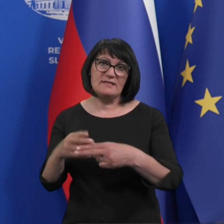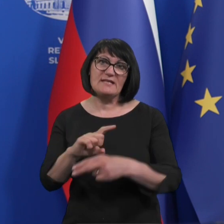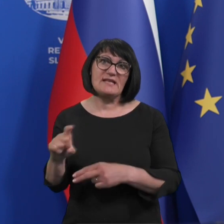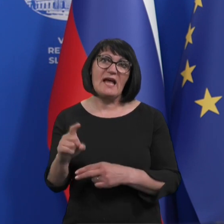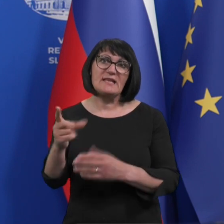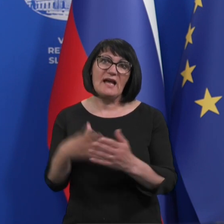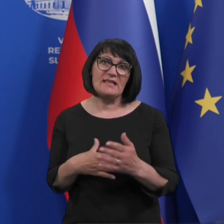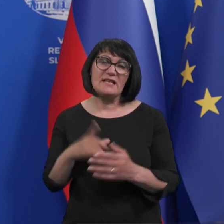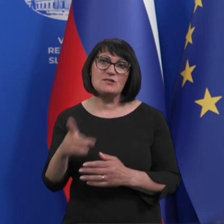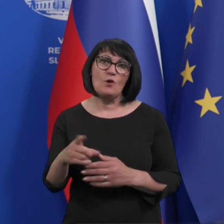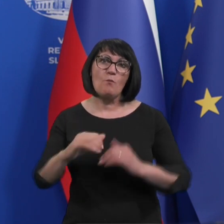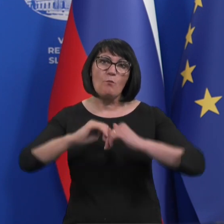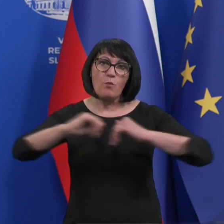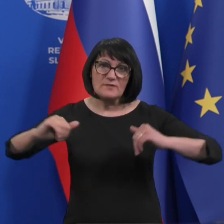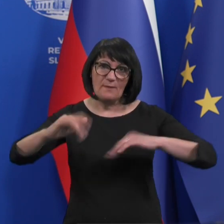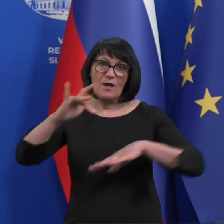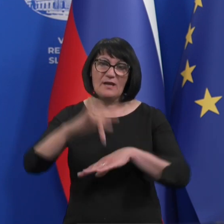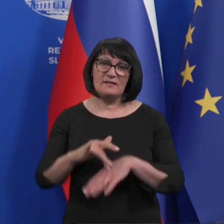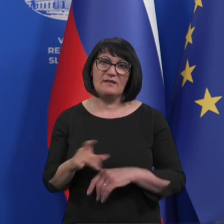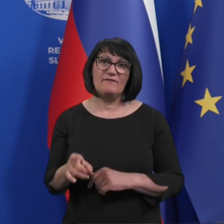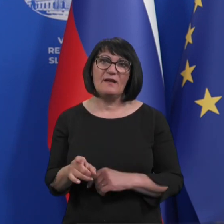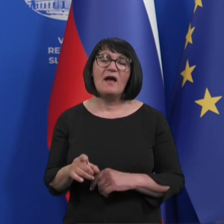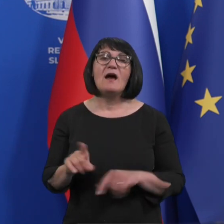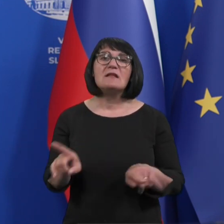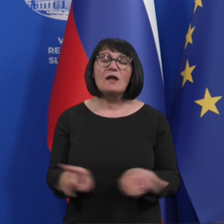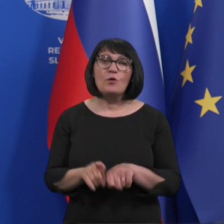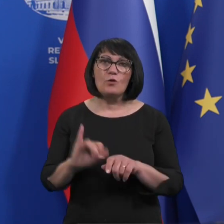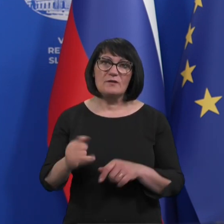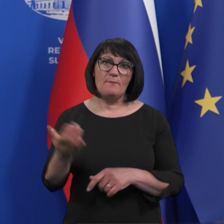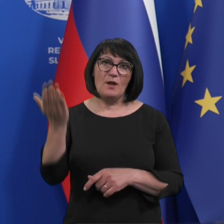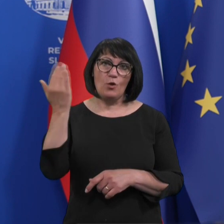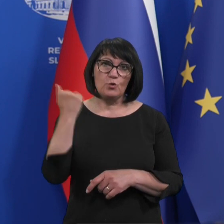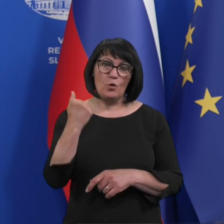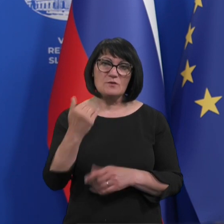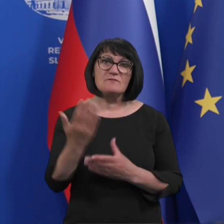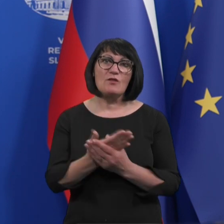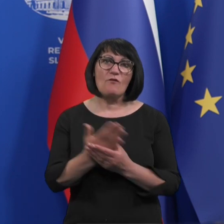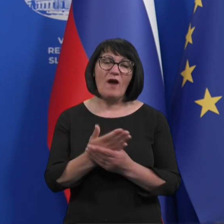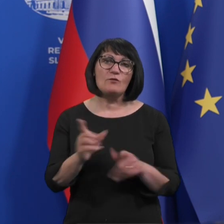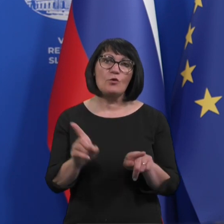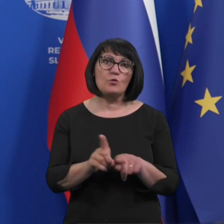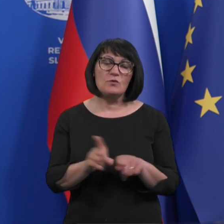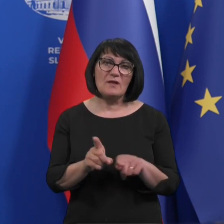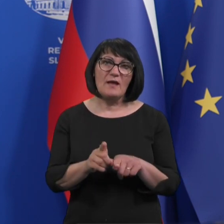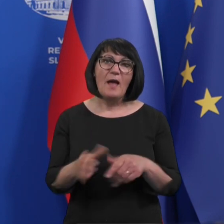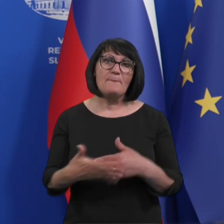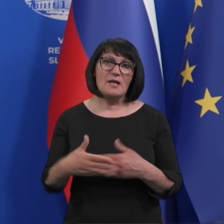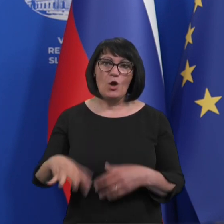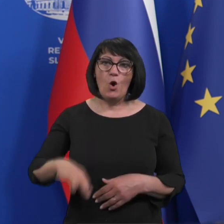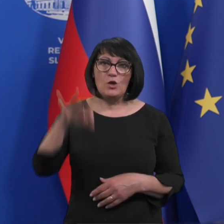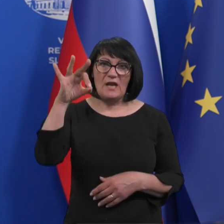katerih so posebej ranljivi, tako kot je bilo to svetovano pri